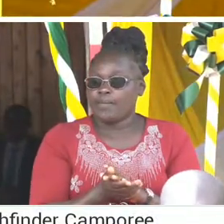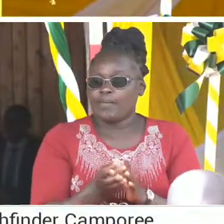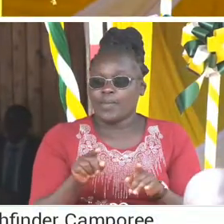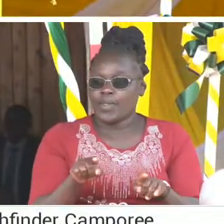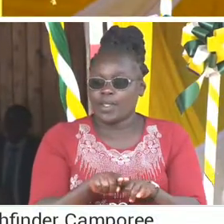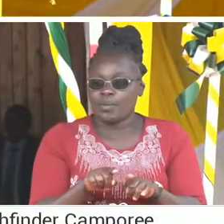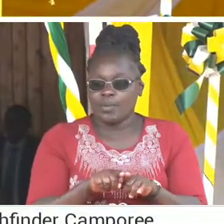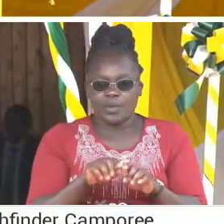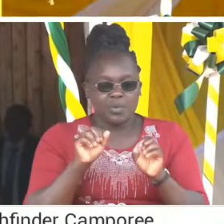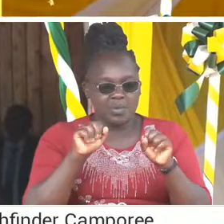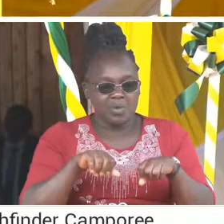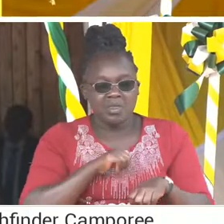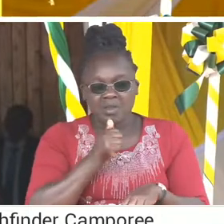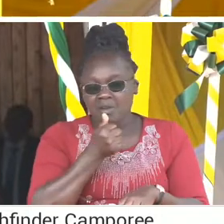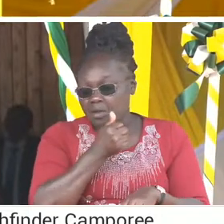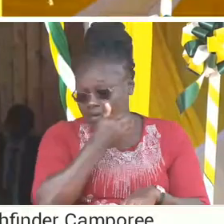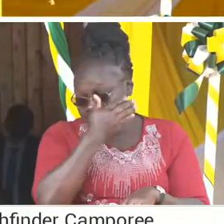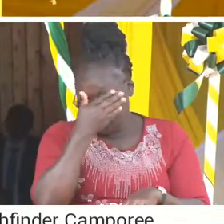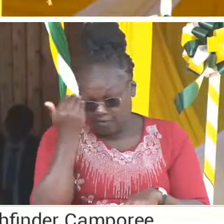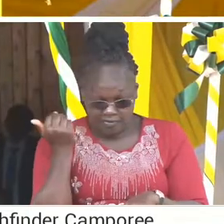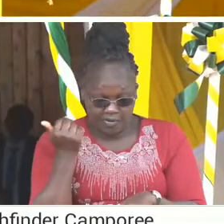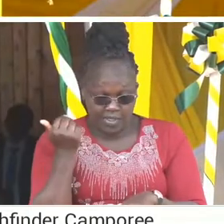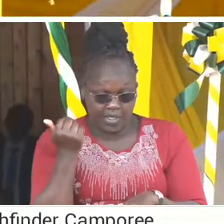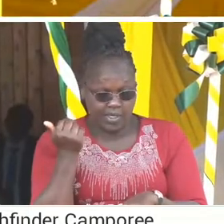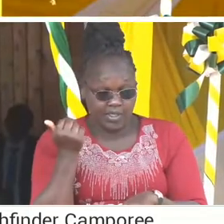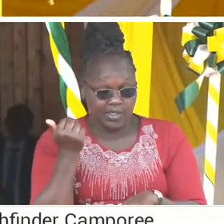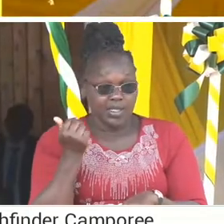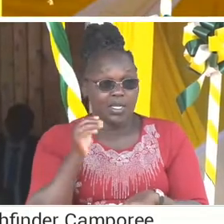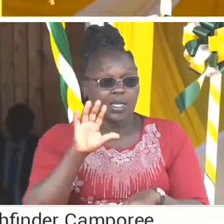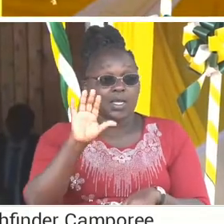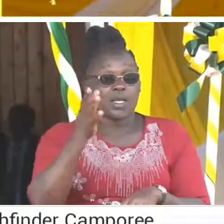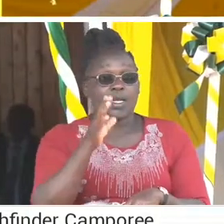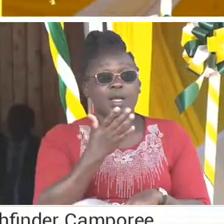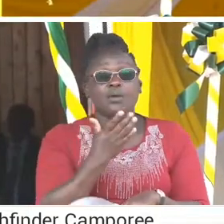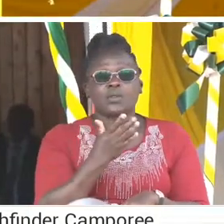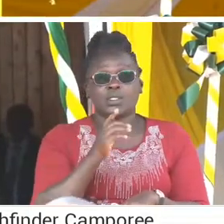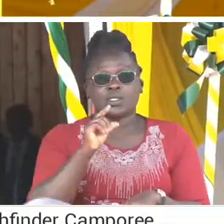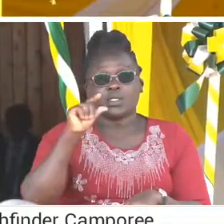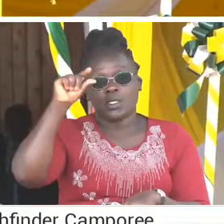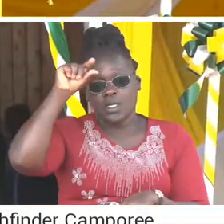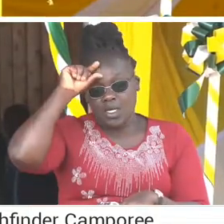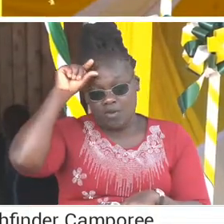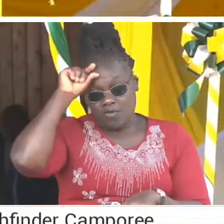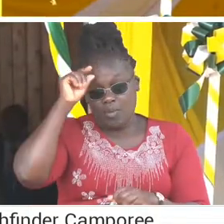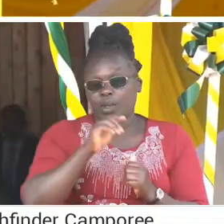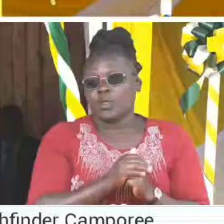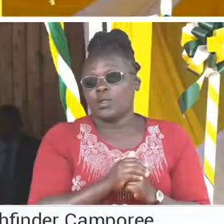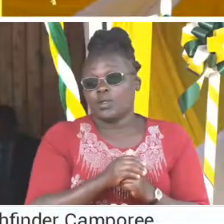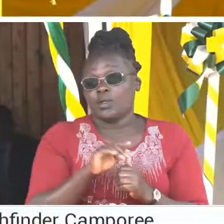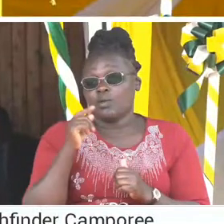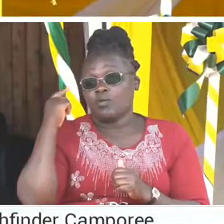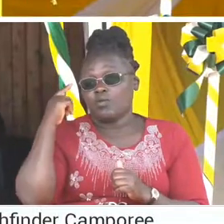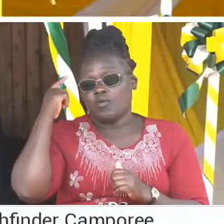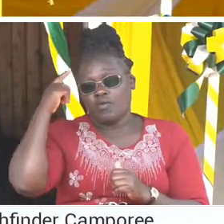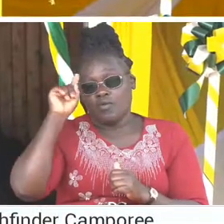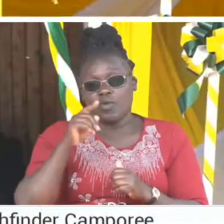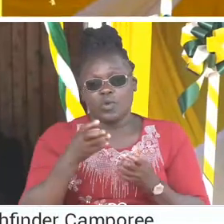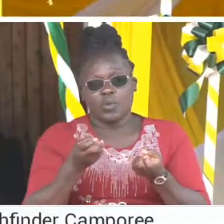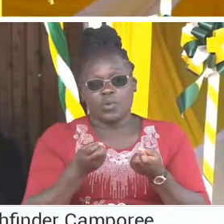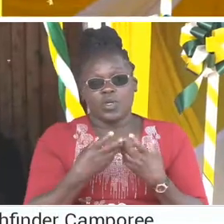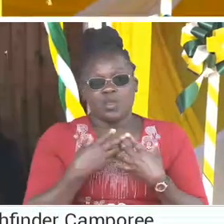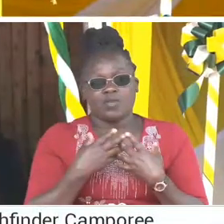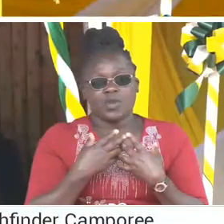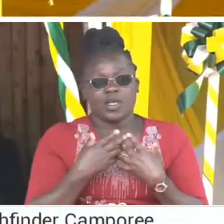county government ikiongozwa na governor mwenyewe kwa mambo mengi ambayo wametufanyia na haswa kuturuhusu